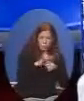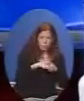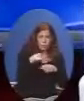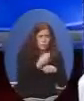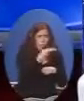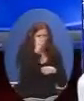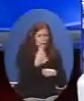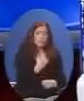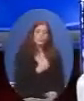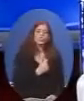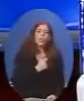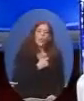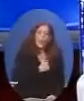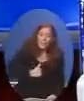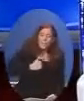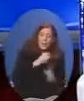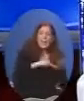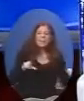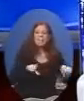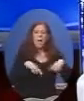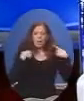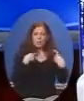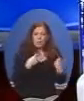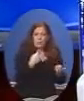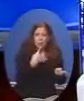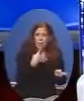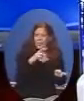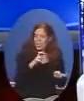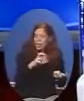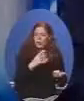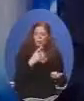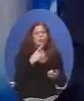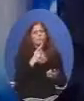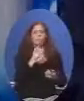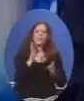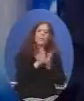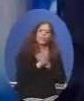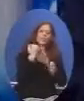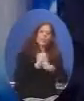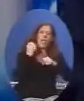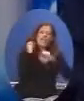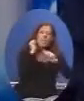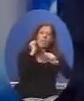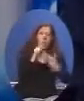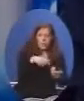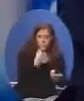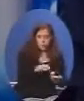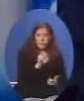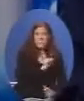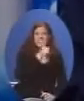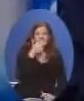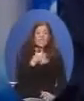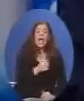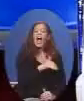ואתה אומר דברים שעושים שכונה לפקידות הסעד. אני קורא להפגנה מול בית עובדת סוציאלית, ואז אתה אומר, וזה השיא,